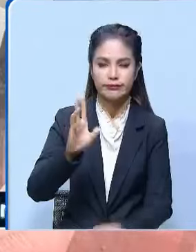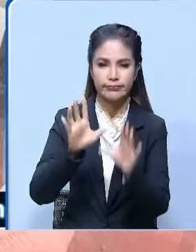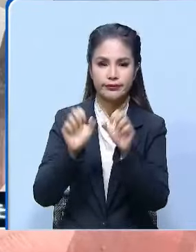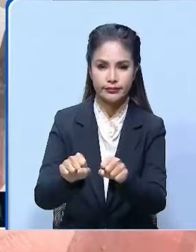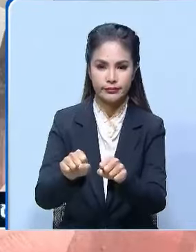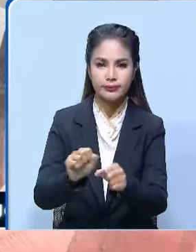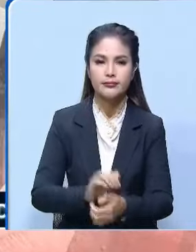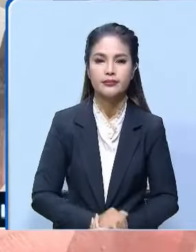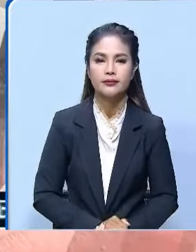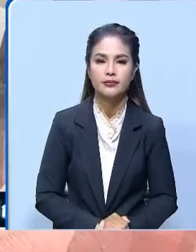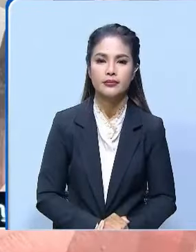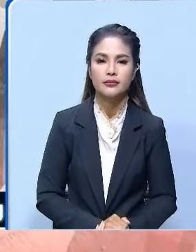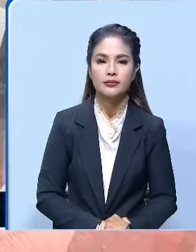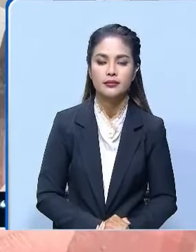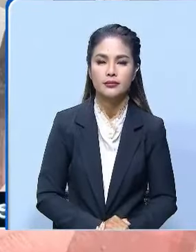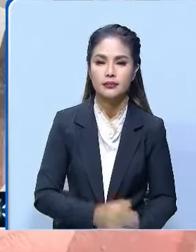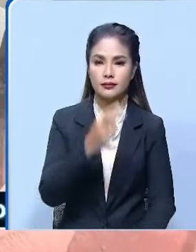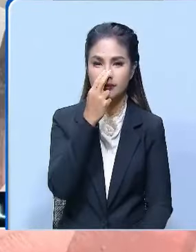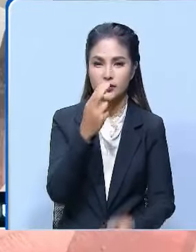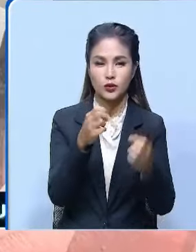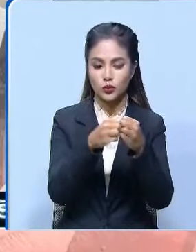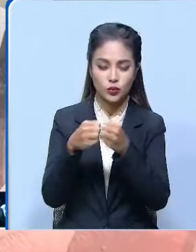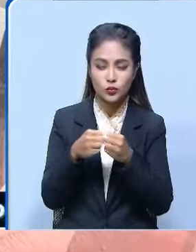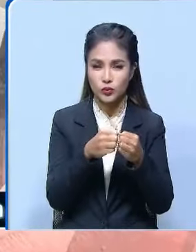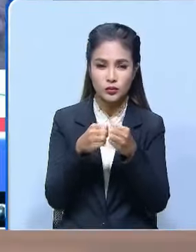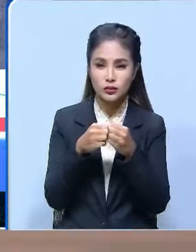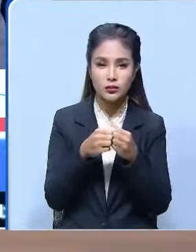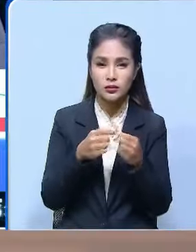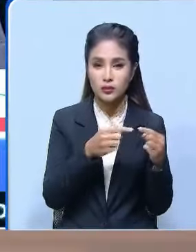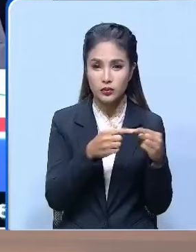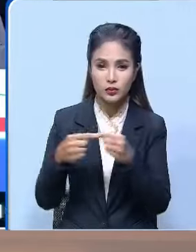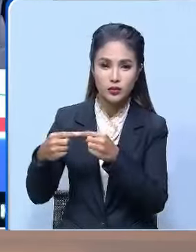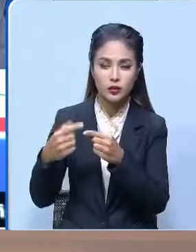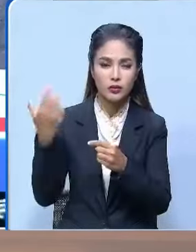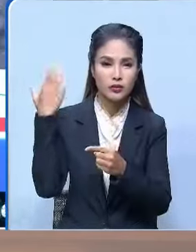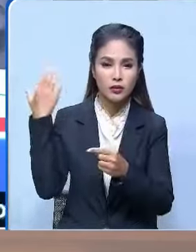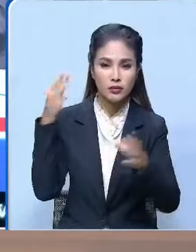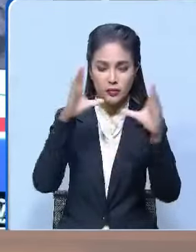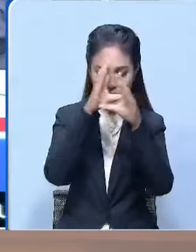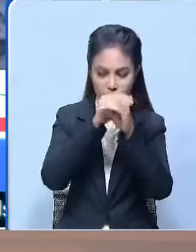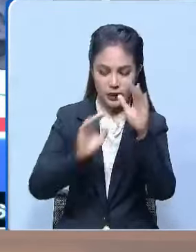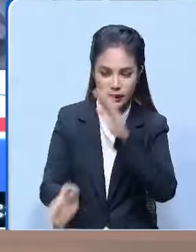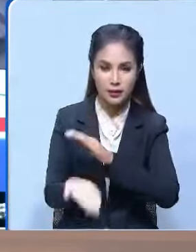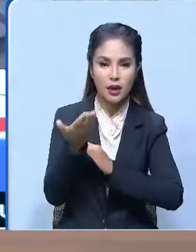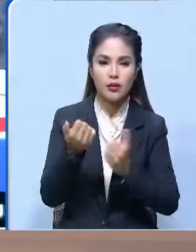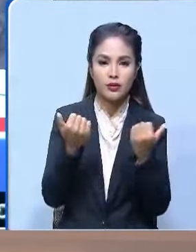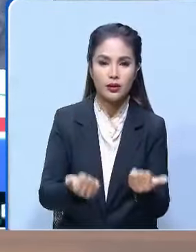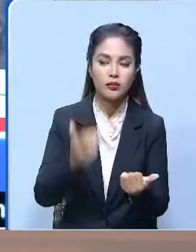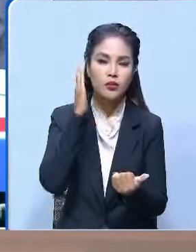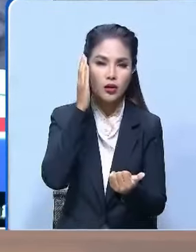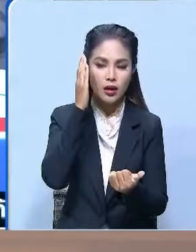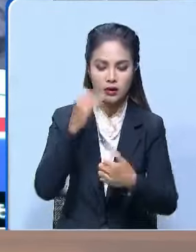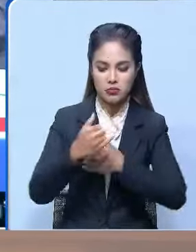เ้ามาดูอีกเหตุนึงต้องบอกว่าเป็นเหตุความวุ่นวายที่ต่อเนื่องมาตั้งแต่ช่วงค่ำจนถึงเช้ามืดวันนี้ใายชาวต่าง